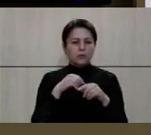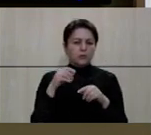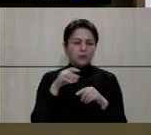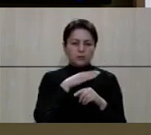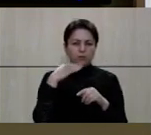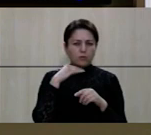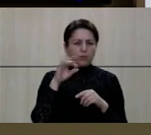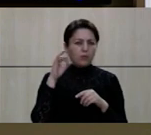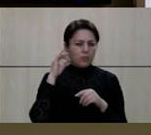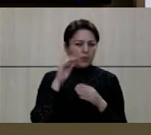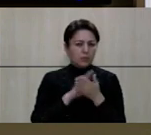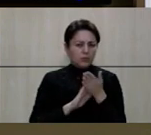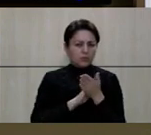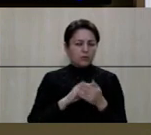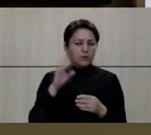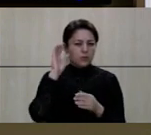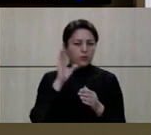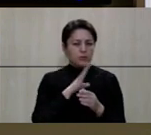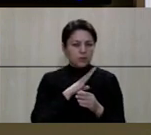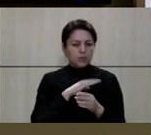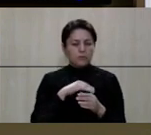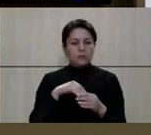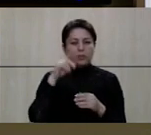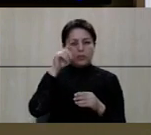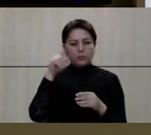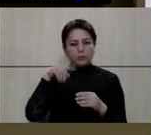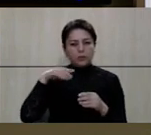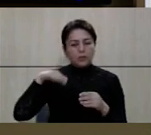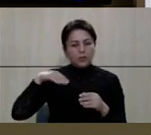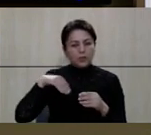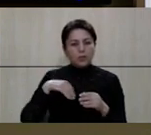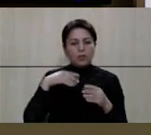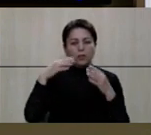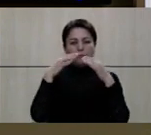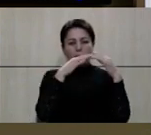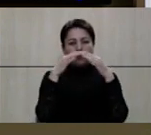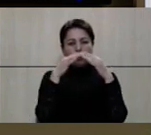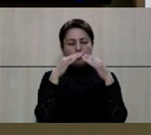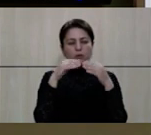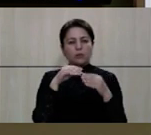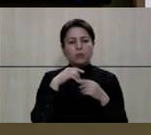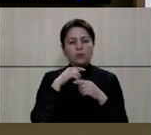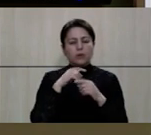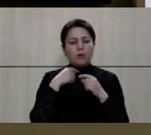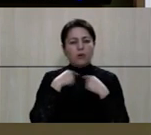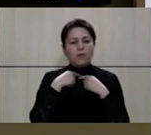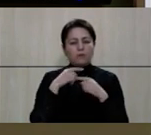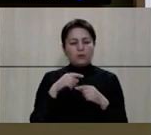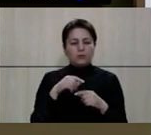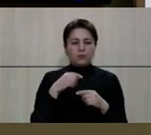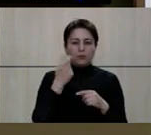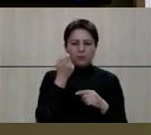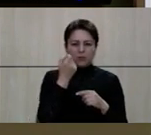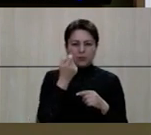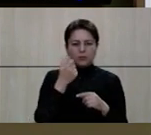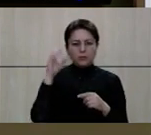eshitganmiz. Demak, chaqmoq chaqqandan so'ng biz momaqaldiroqning ovozini bir necha sekunddan keyin eshitamiz. Nima uchun deb o'ylaysiz, aziz